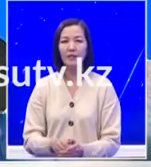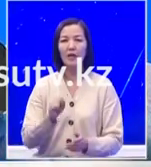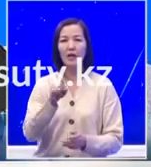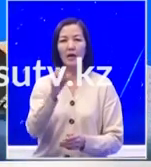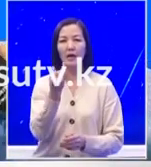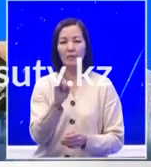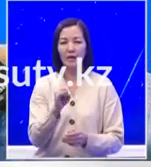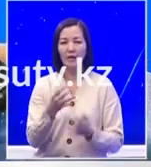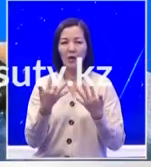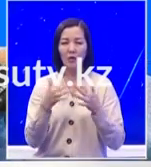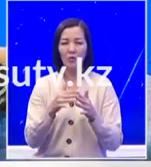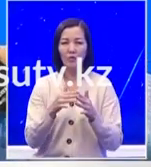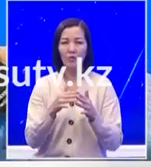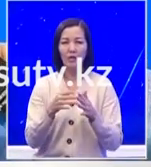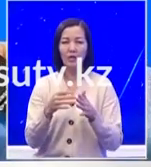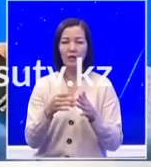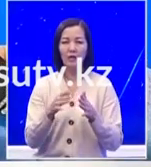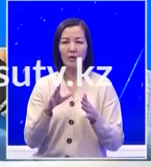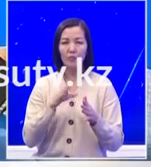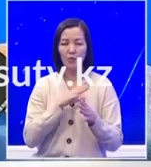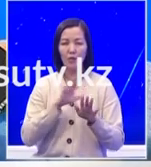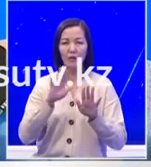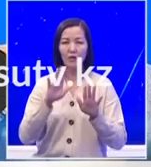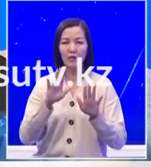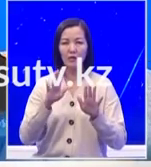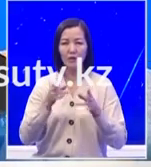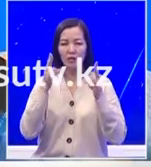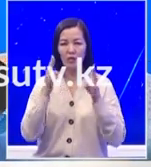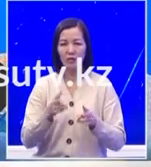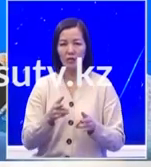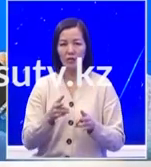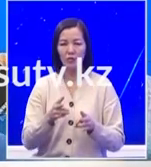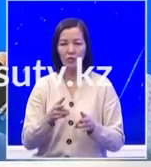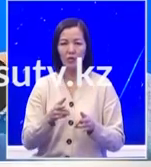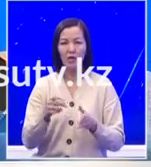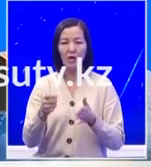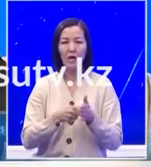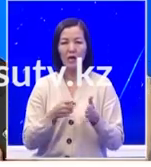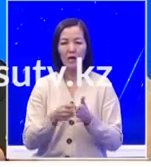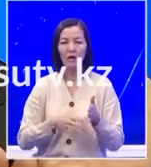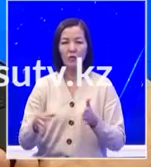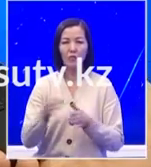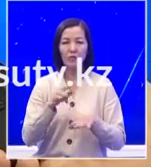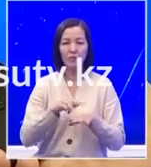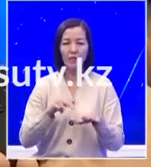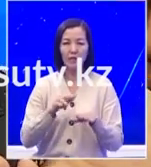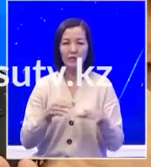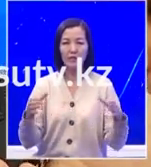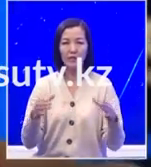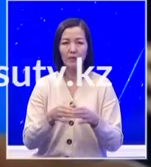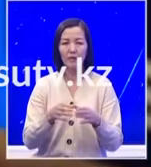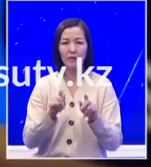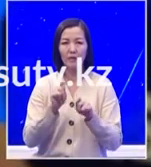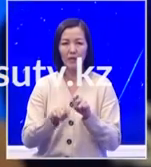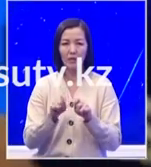поселкесінде Қарағанды облысында болған оқиғасы бойынша Қарағанды облысының полиция департаментінің